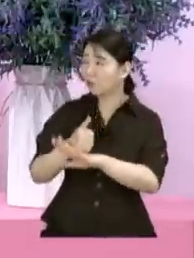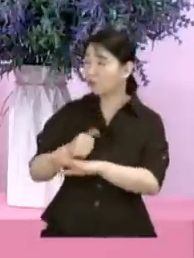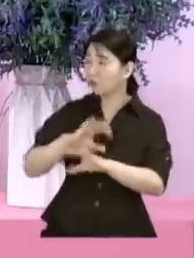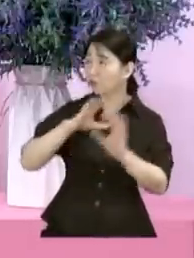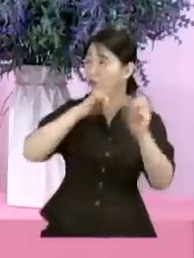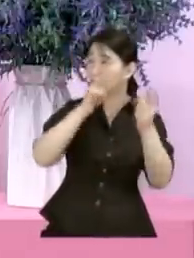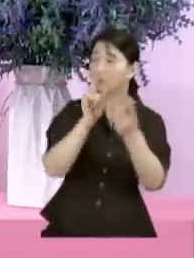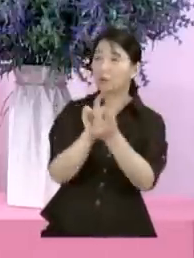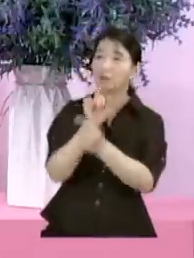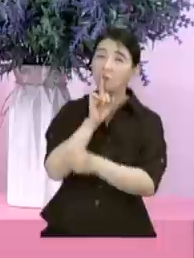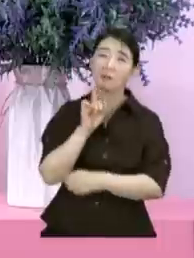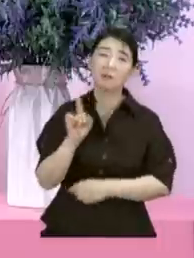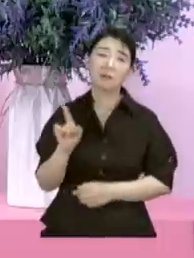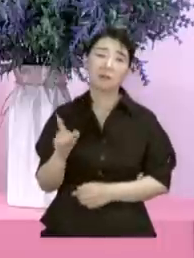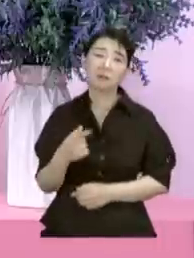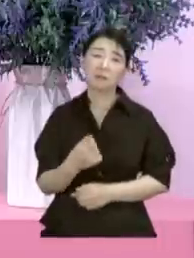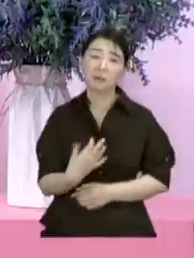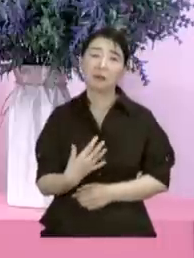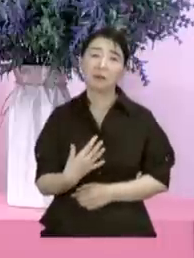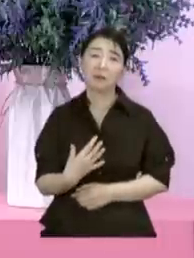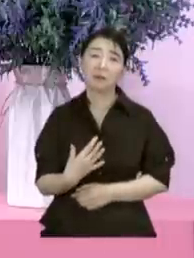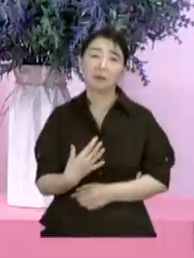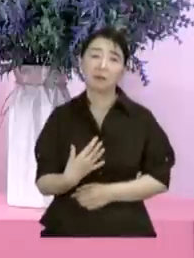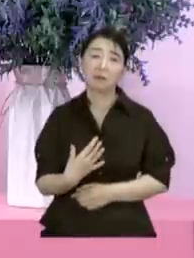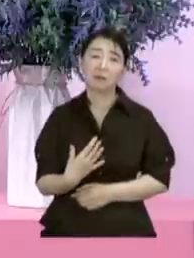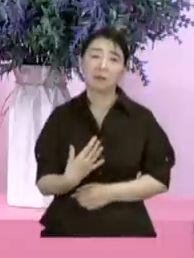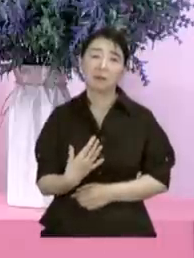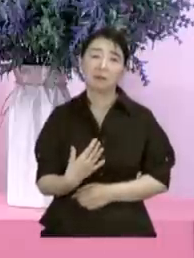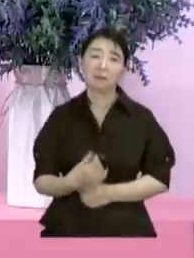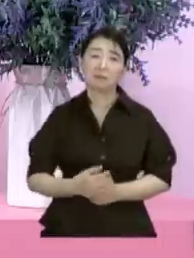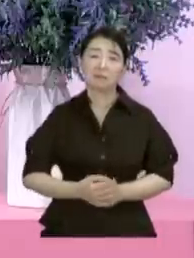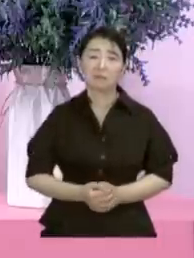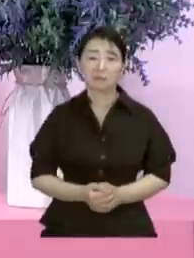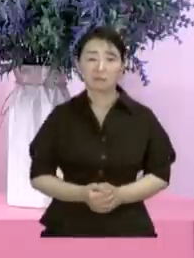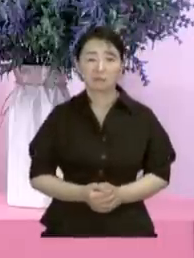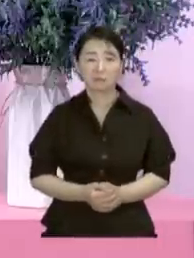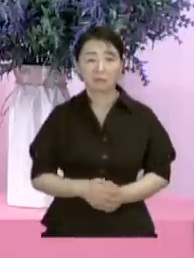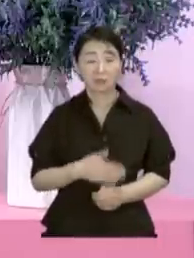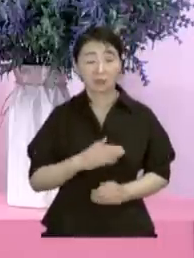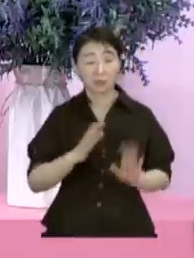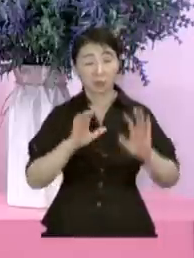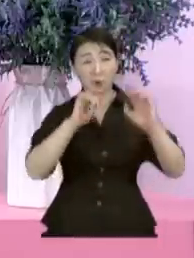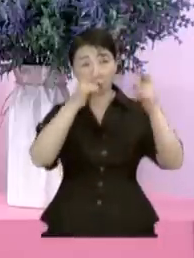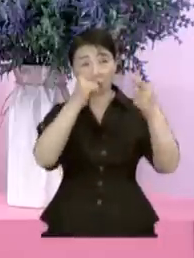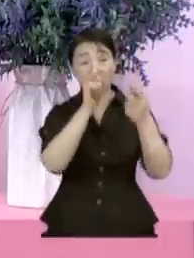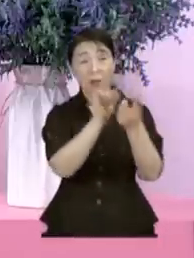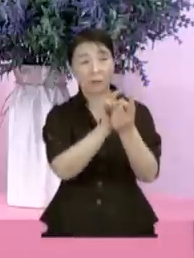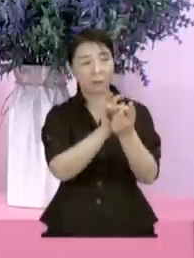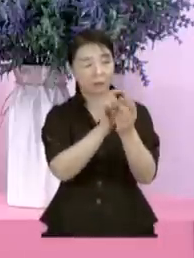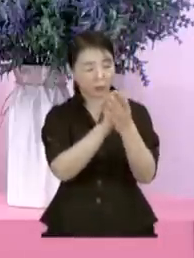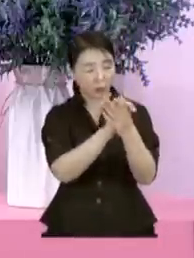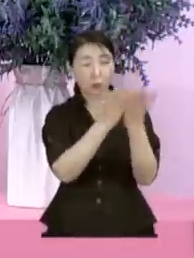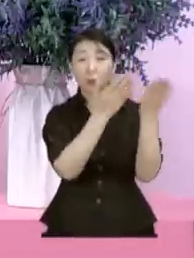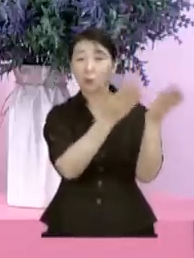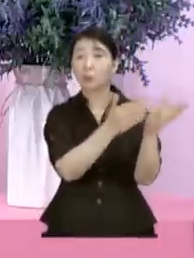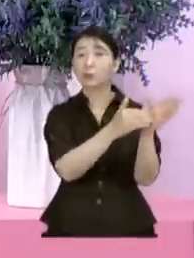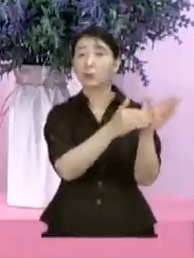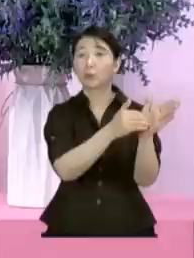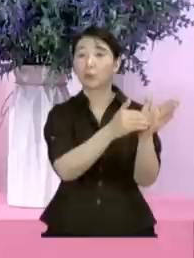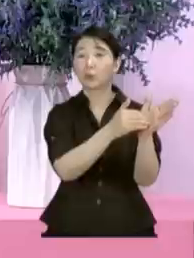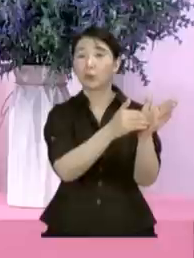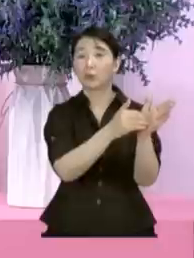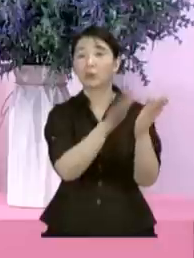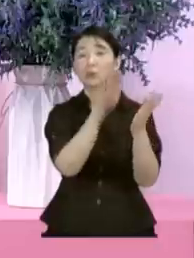만나요. 얘기를 하는 거예요. 그래서 아 그래요. 우리 천국에서 만나요 하고 기도해드리고 그